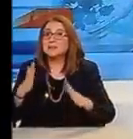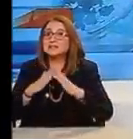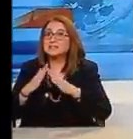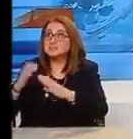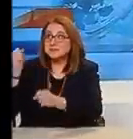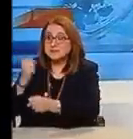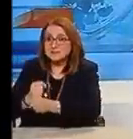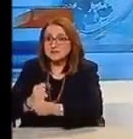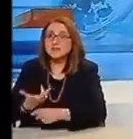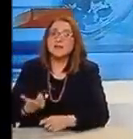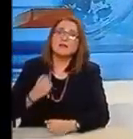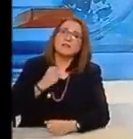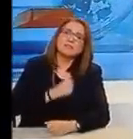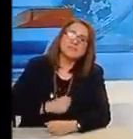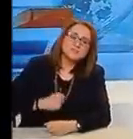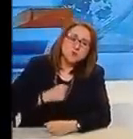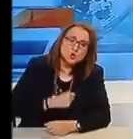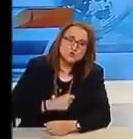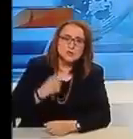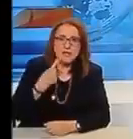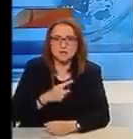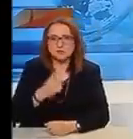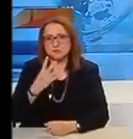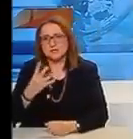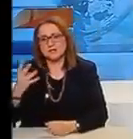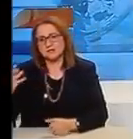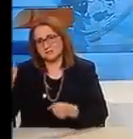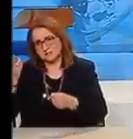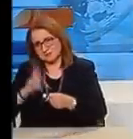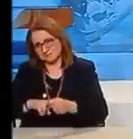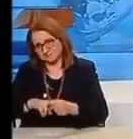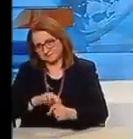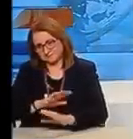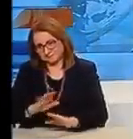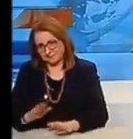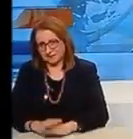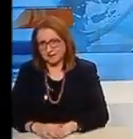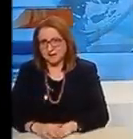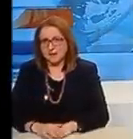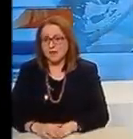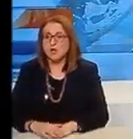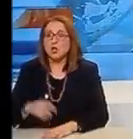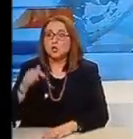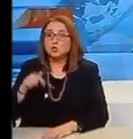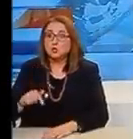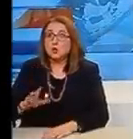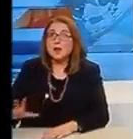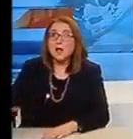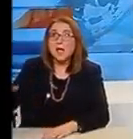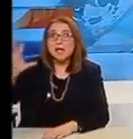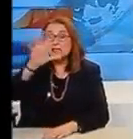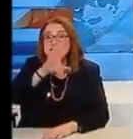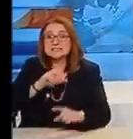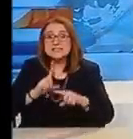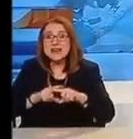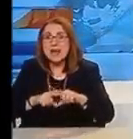δυστυχώς 144 δεν τα κατάφεραν. Σε σχέση με τη γεωγραφία των κρουσμάτων, από